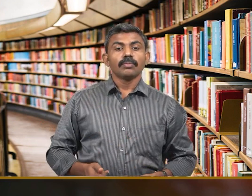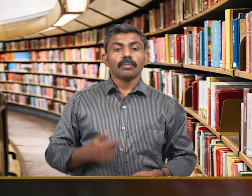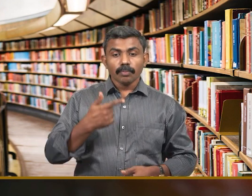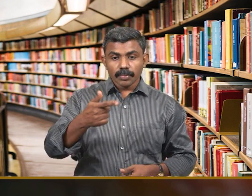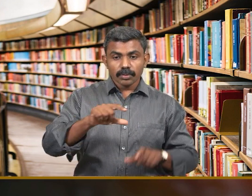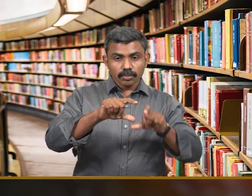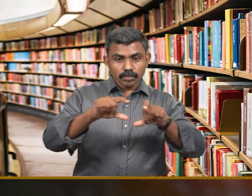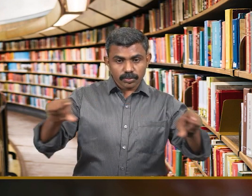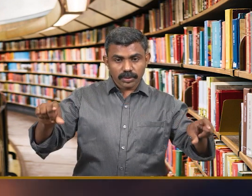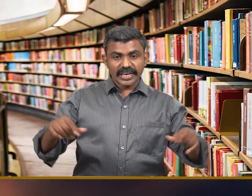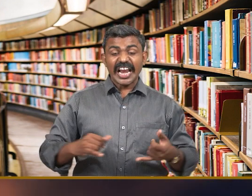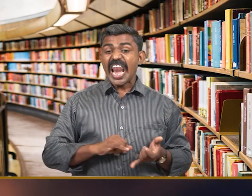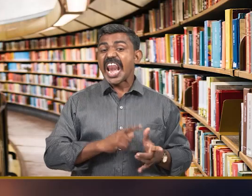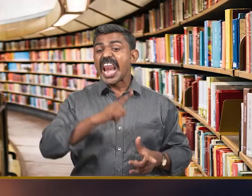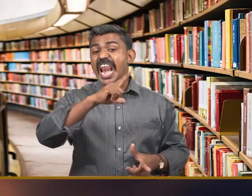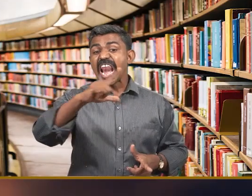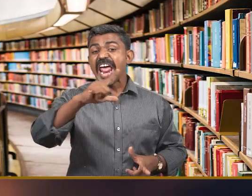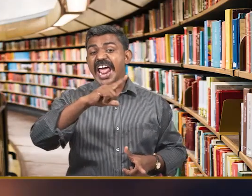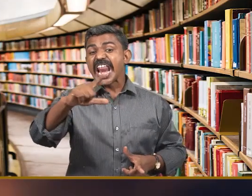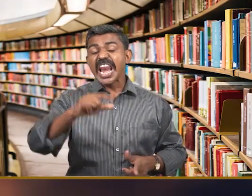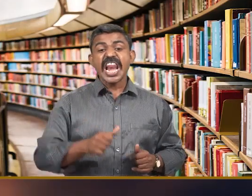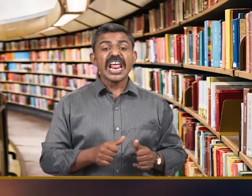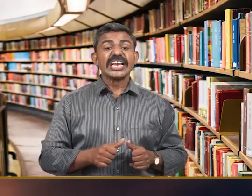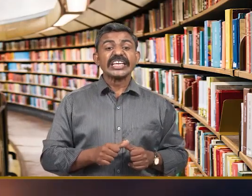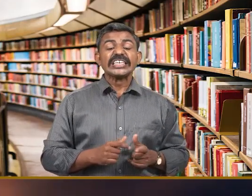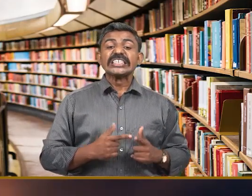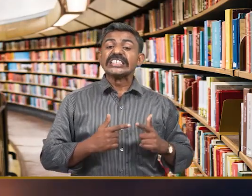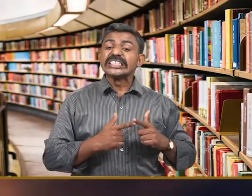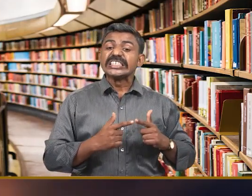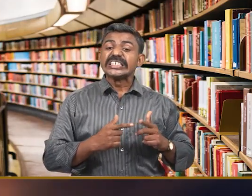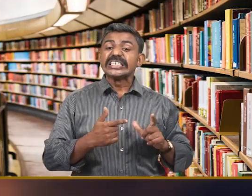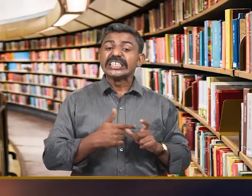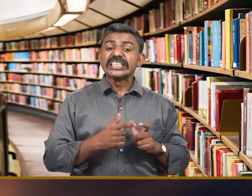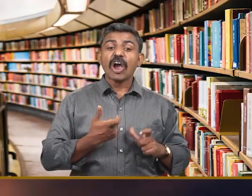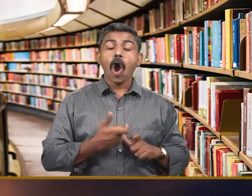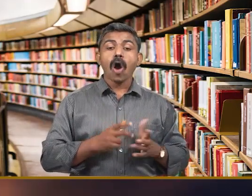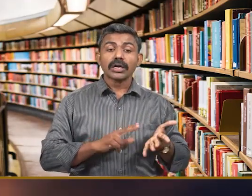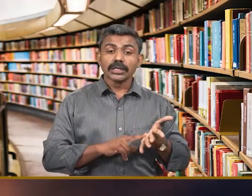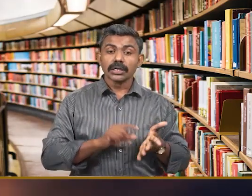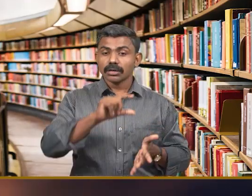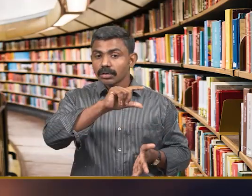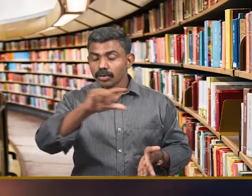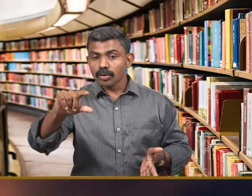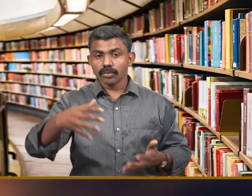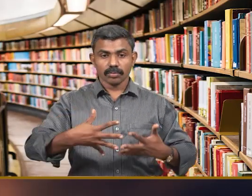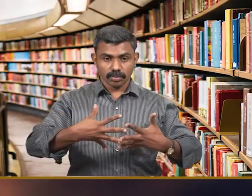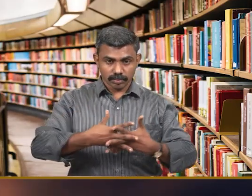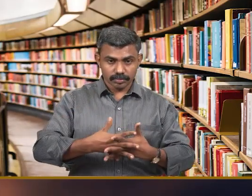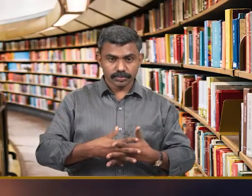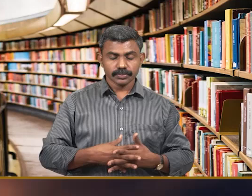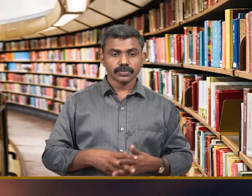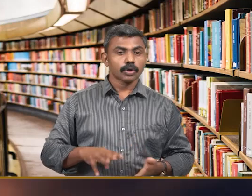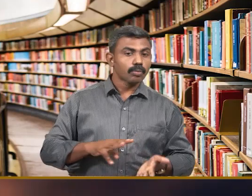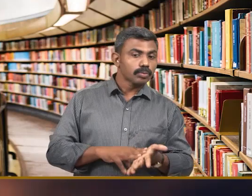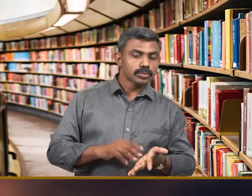இப்போ 1 மந்தில் அருமையாக ஒரு கேள்வி கண்டிப்பாக கேட்பாங்க, இது புக் பேக்கில் கூட கொஸ்டின் இருக்குது, யாருடன் இத்தாலி அதாவது முசோலினி யாருடன்